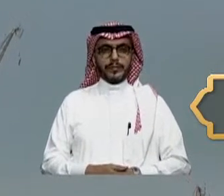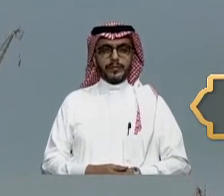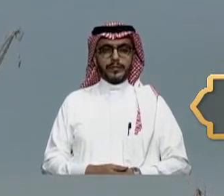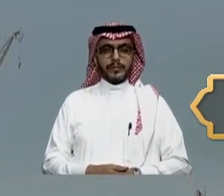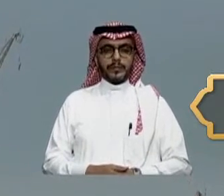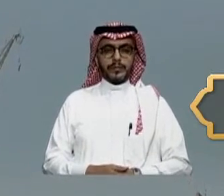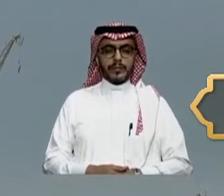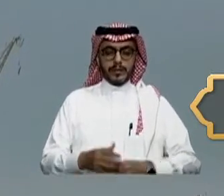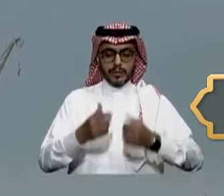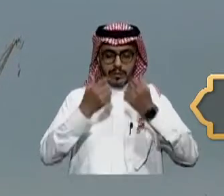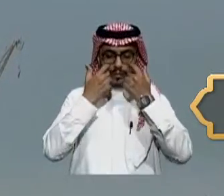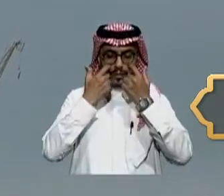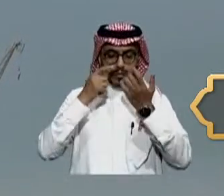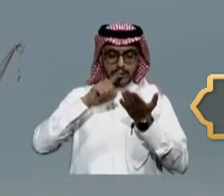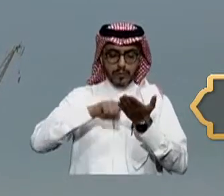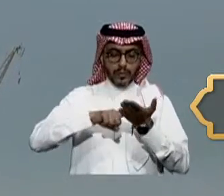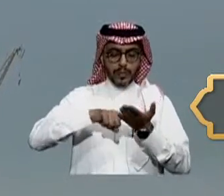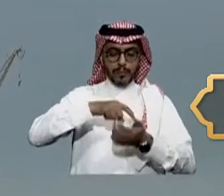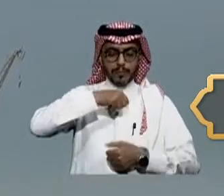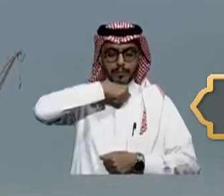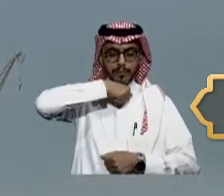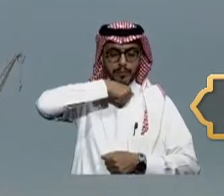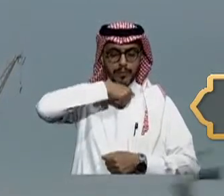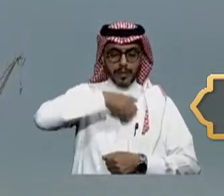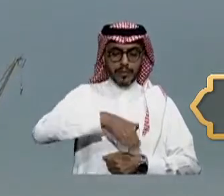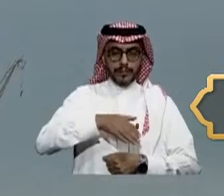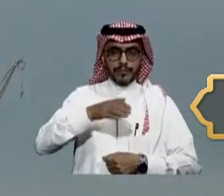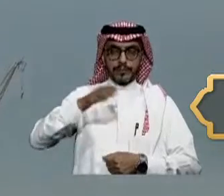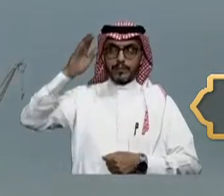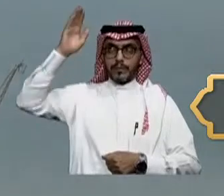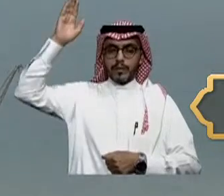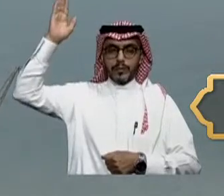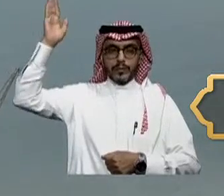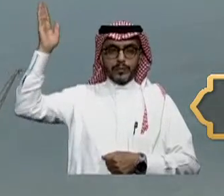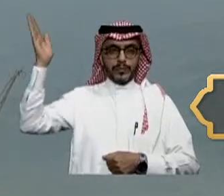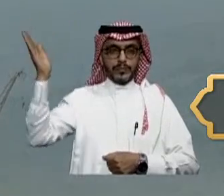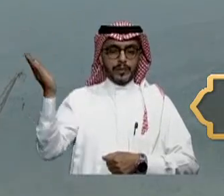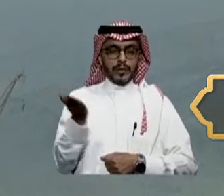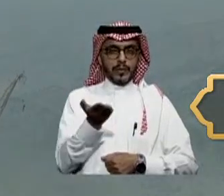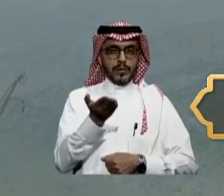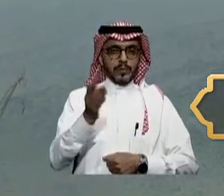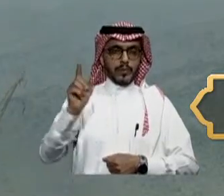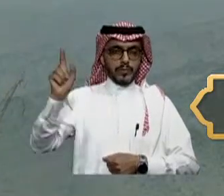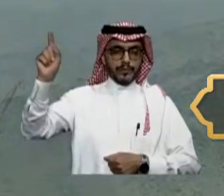الله اشهد ان محمد رسول الله